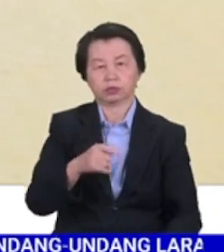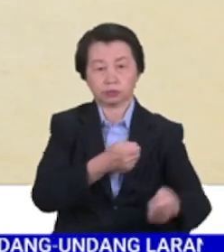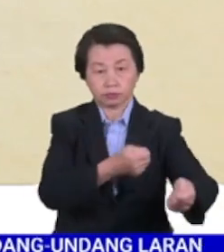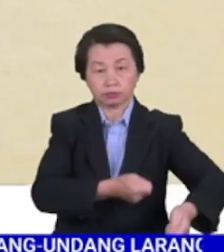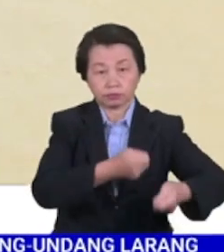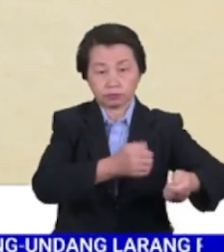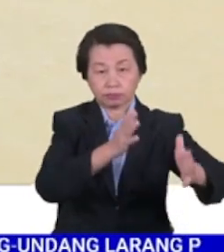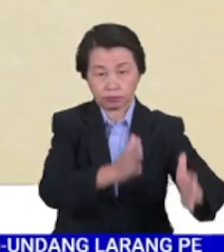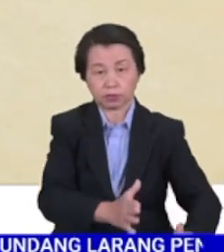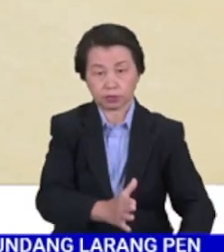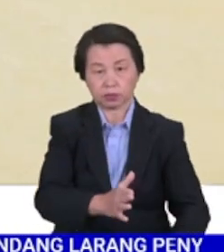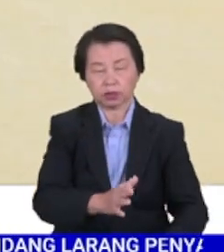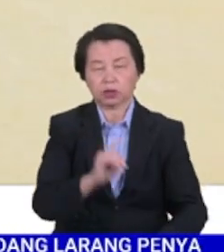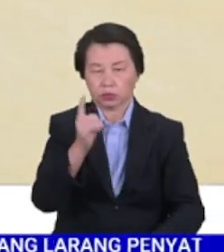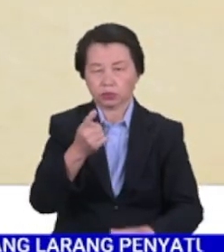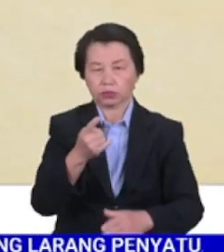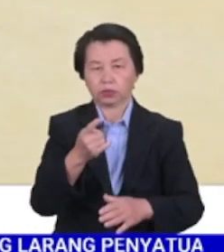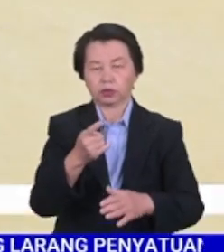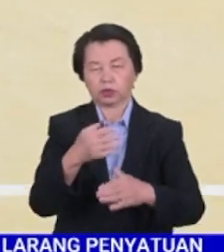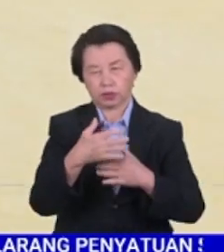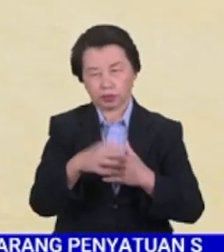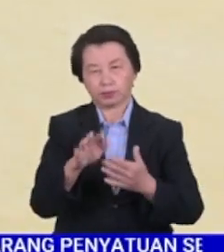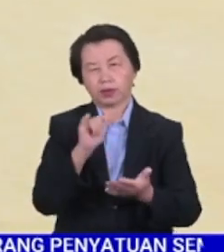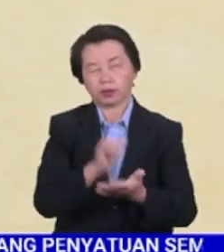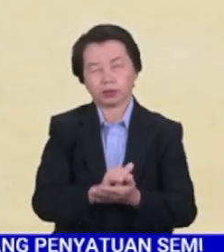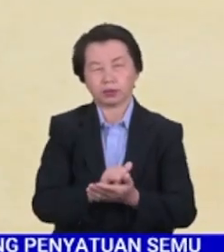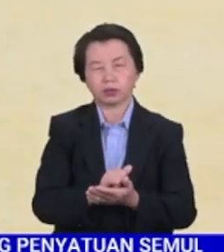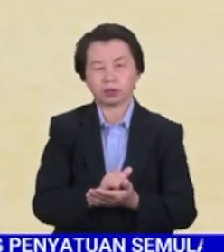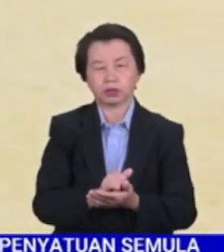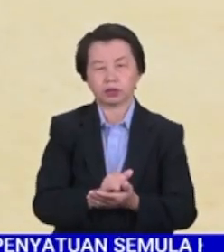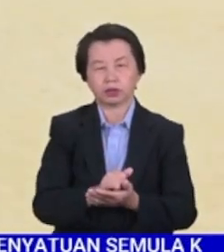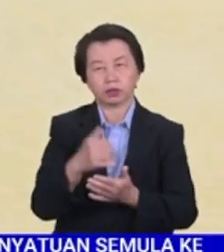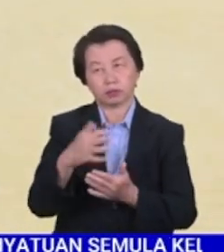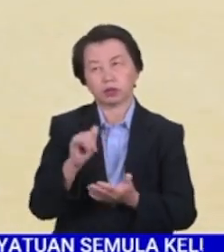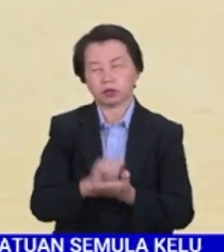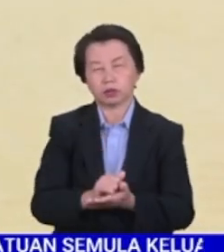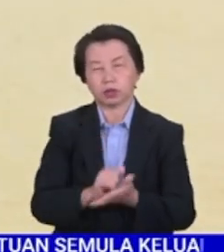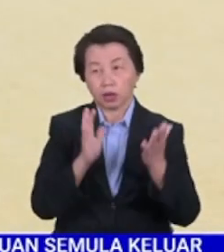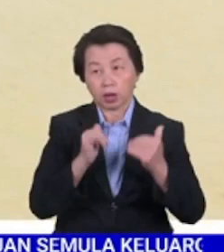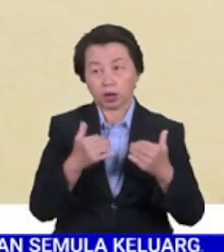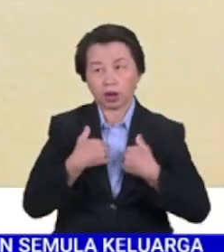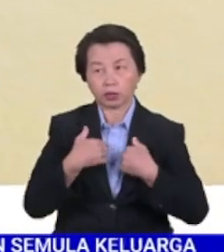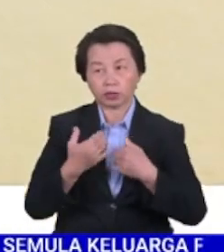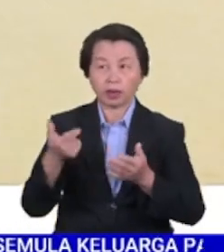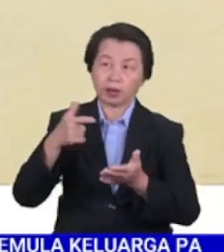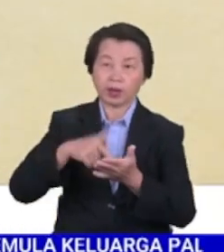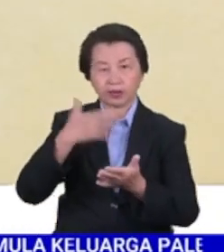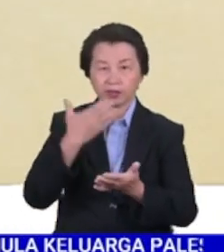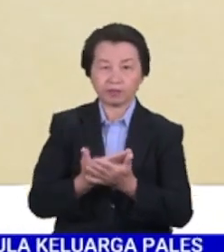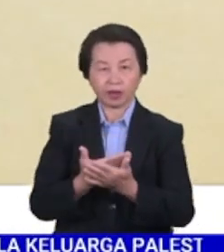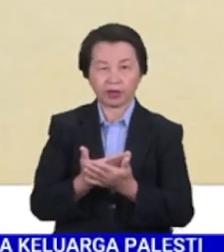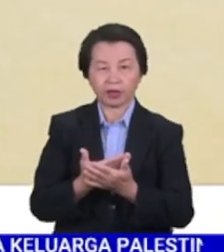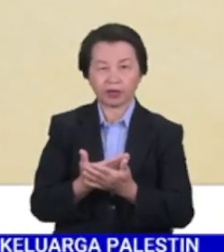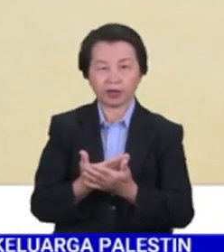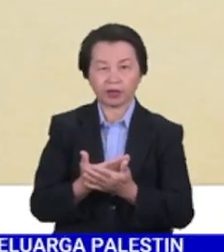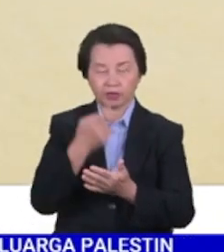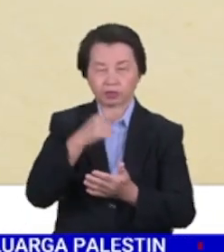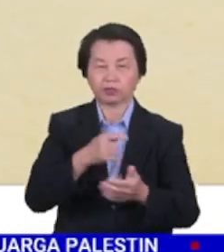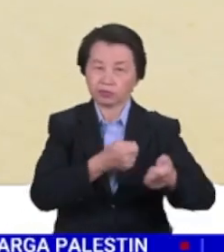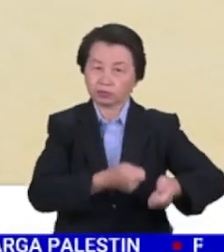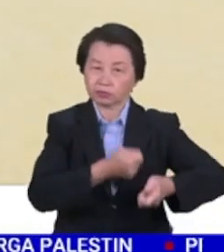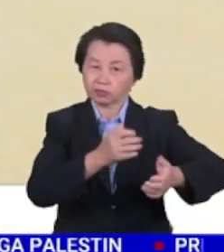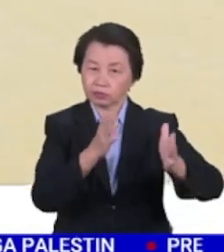petani. Cuma berharap lepas ni ada yang lagi baik lah, penambahbaikan kepada